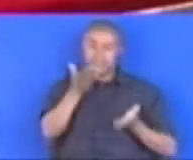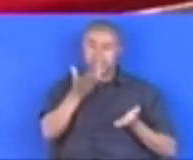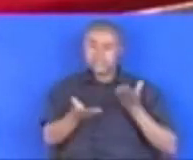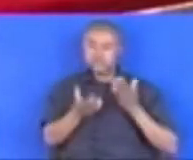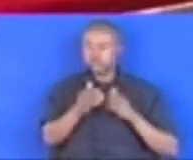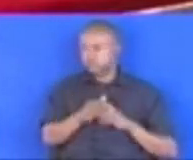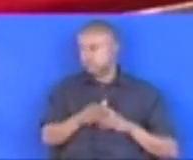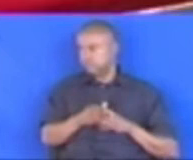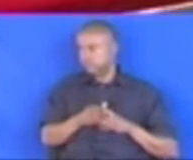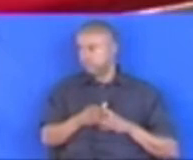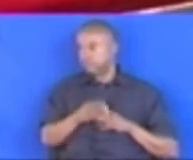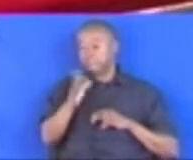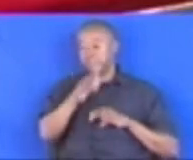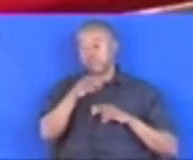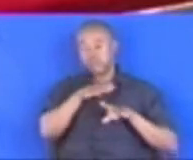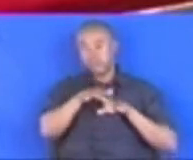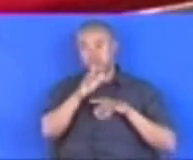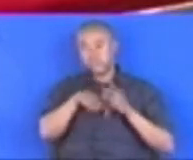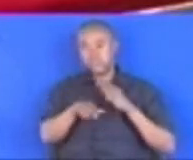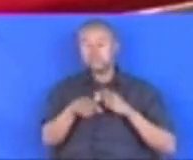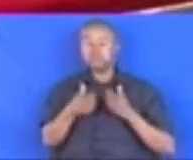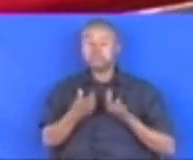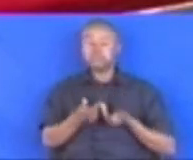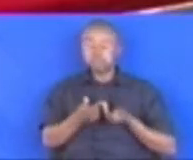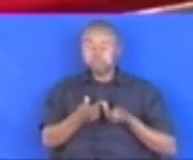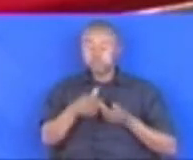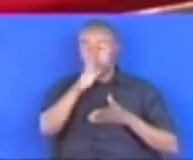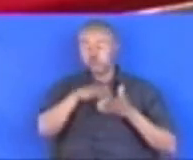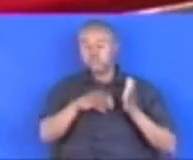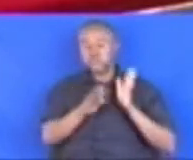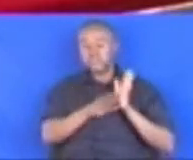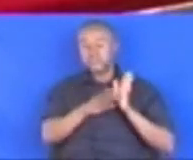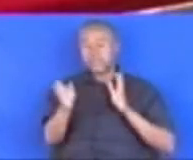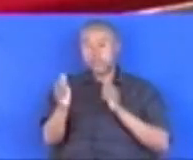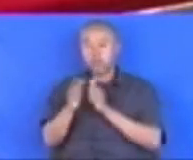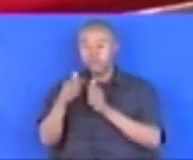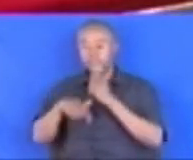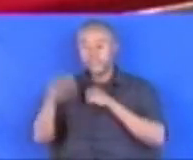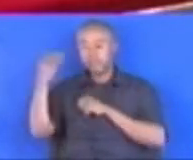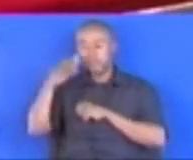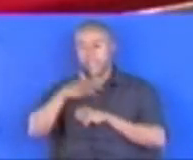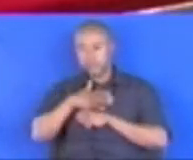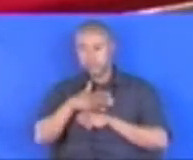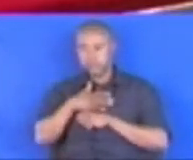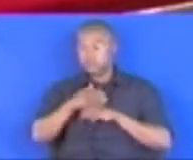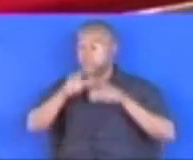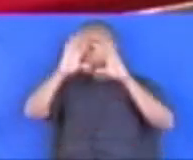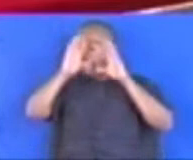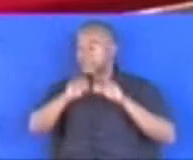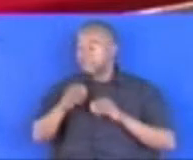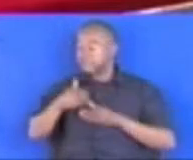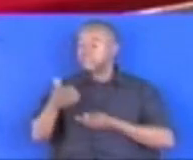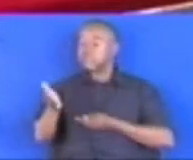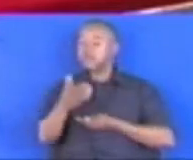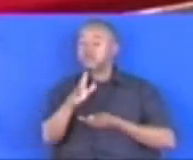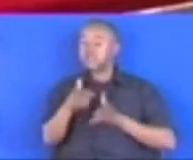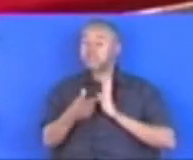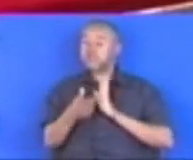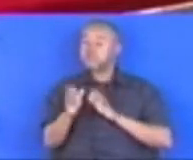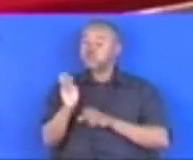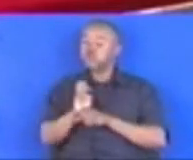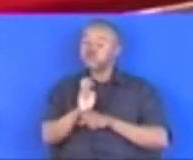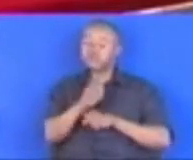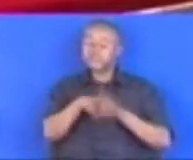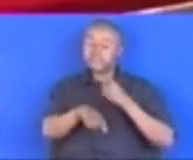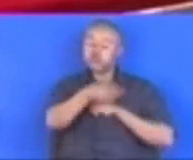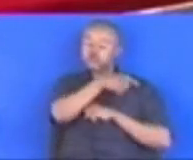kama ilivyoainishwa kwenye ukurasa wa 9 hadi wa 10 wa hotuba yangu. Aidha, taarifa ya makusanyo haya inaonyesha kuwa usimamizi katika hospitali